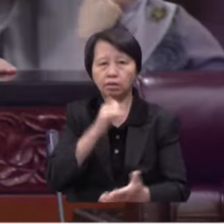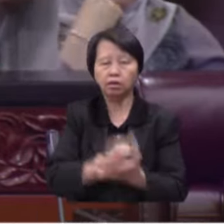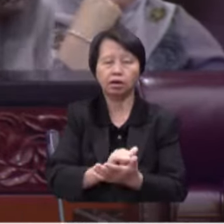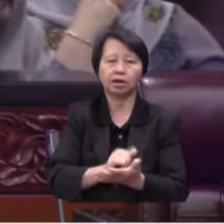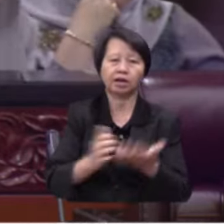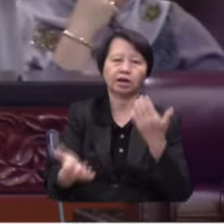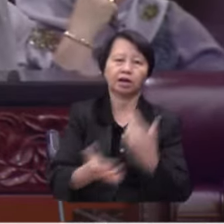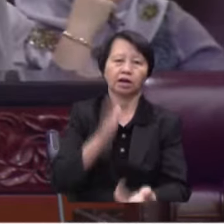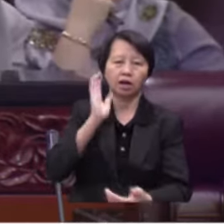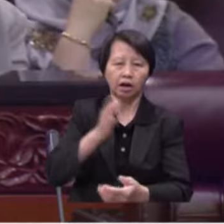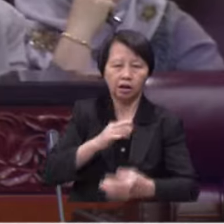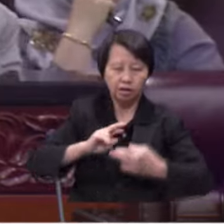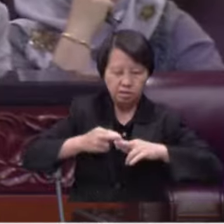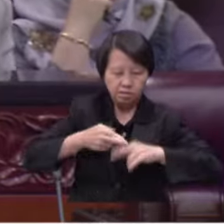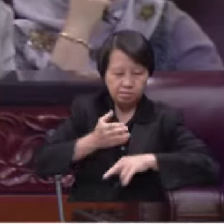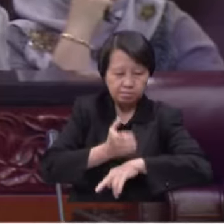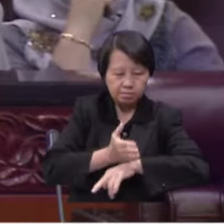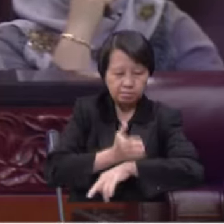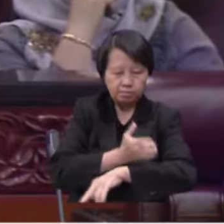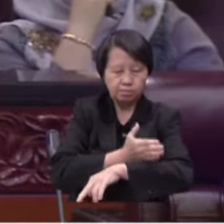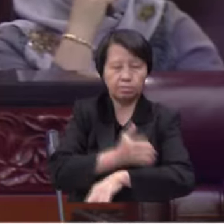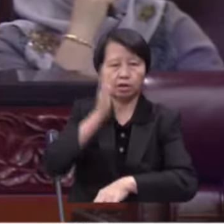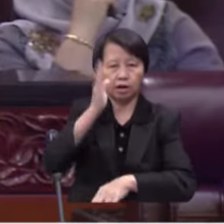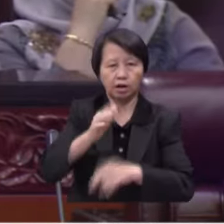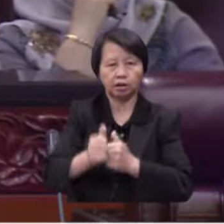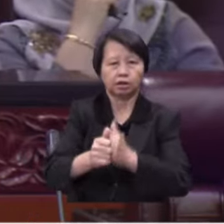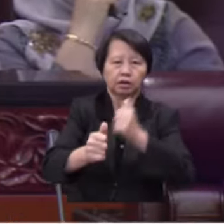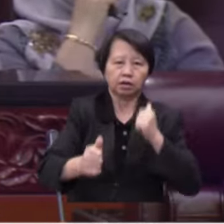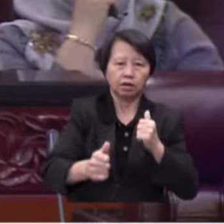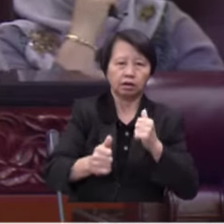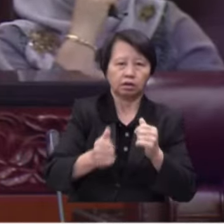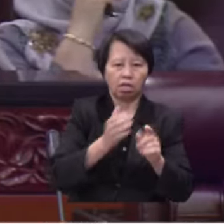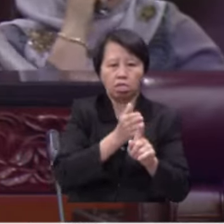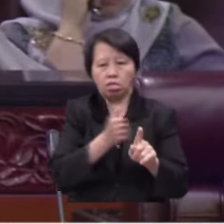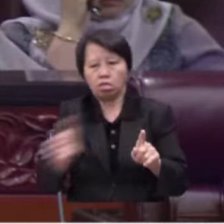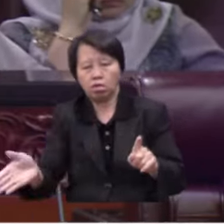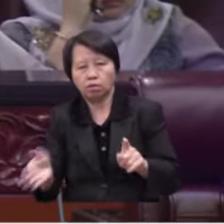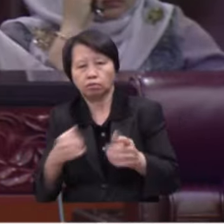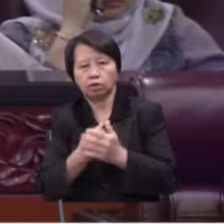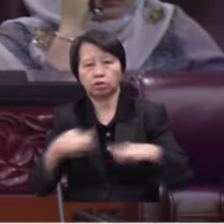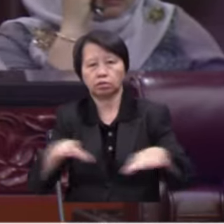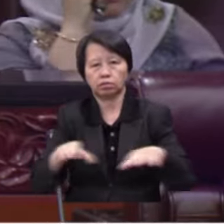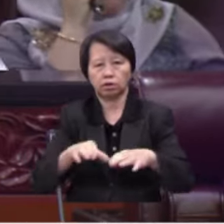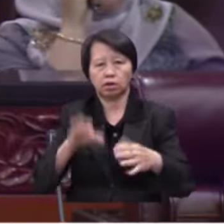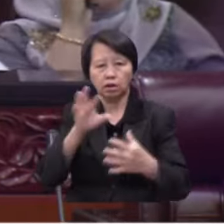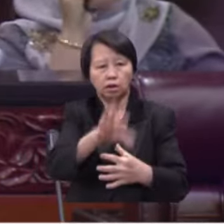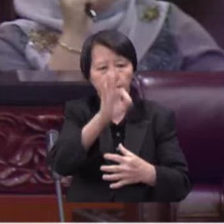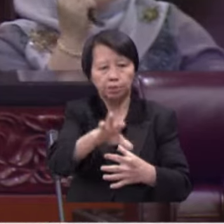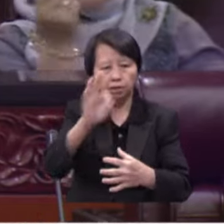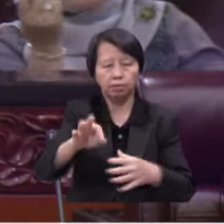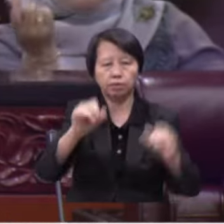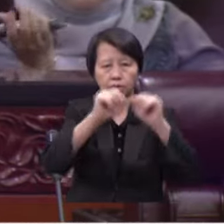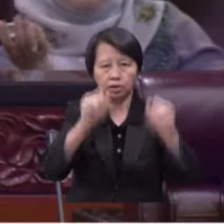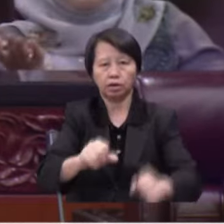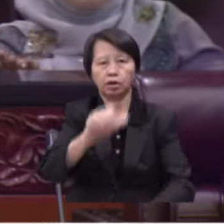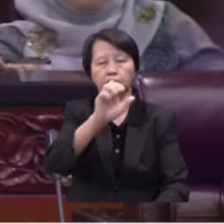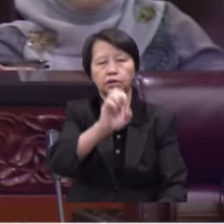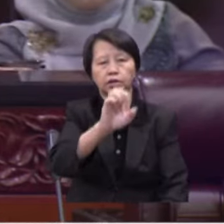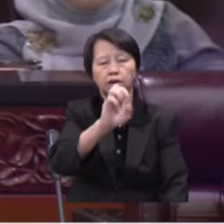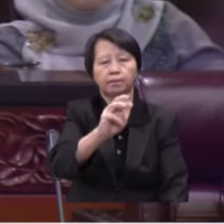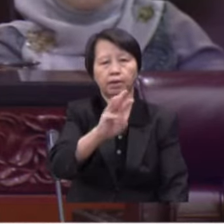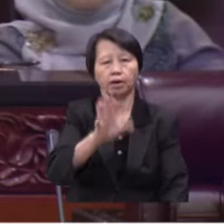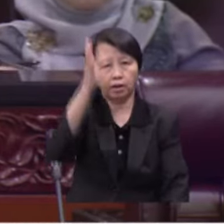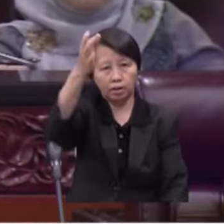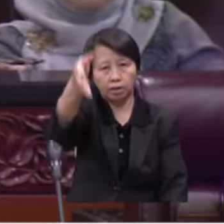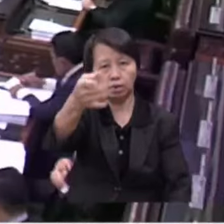kita akan memperbaiki dan juga eee akan mengilakan ketirisan dalam pelaksanaan pemilihan sistem Ima yang